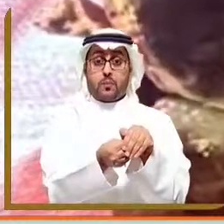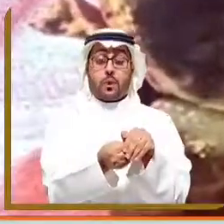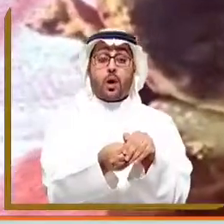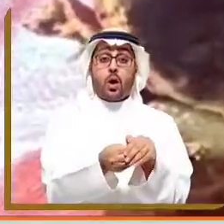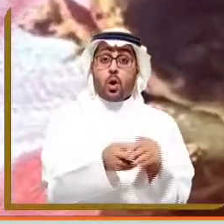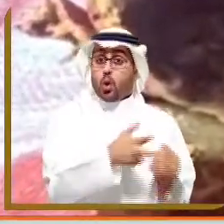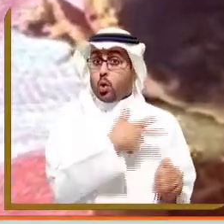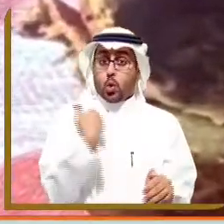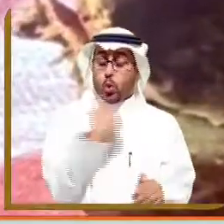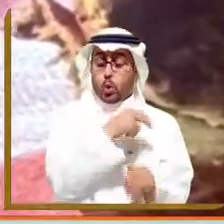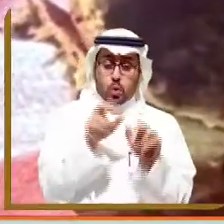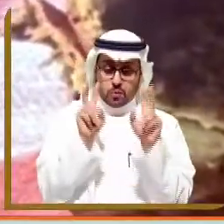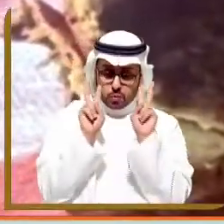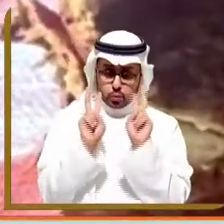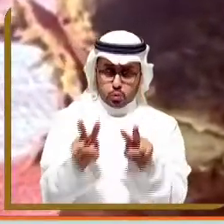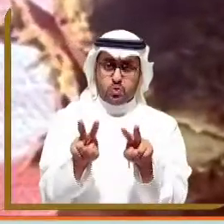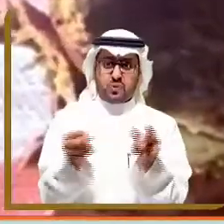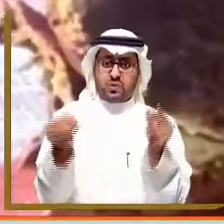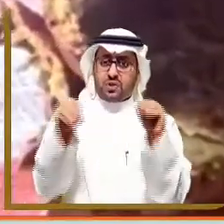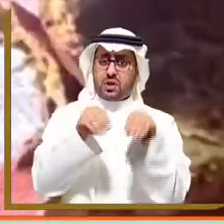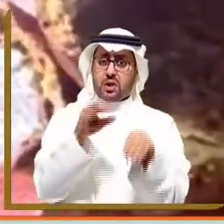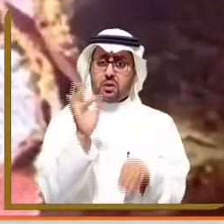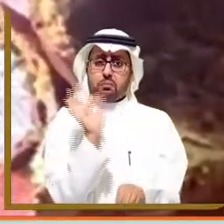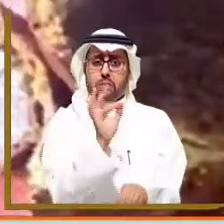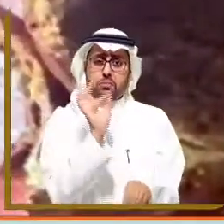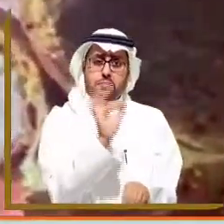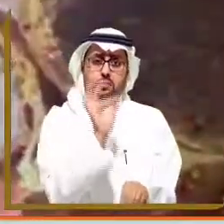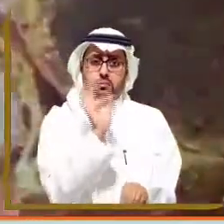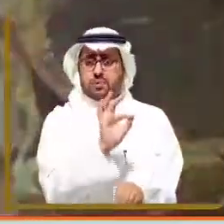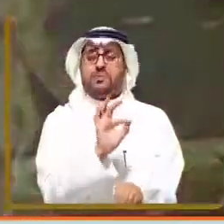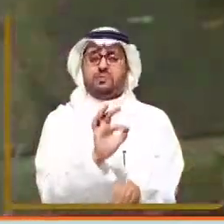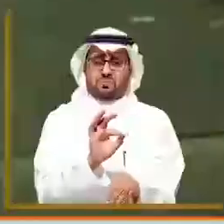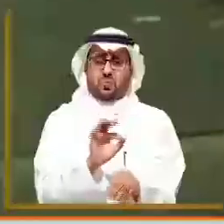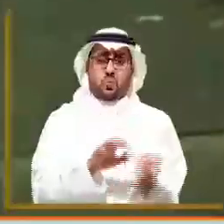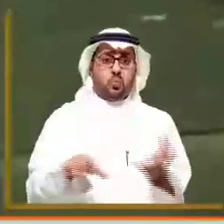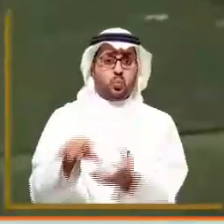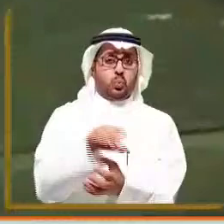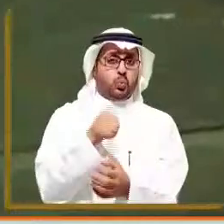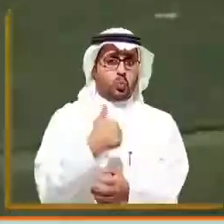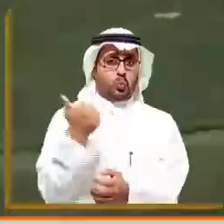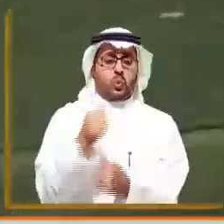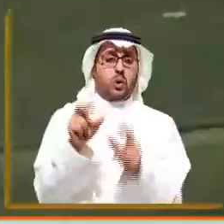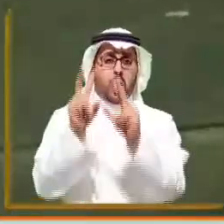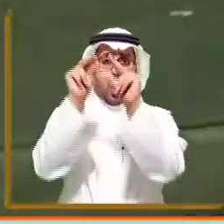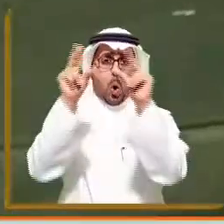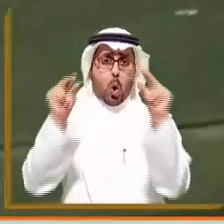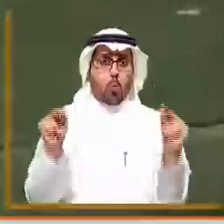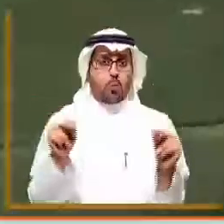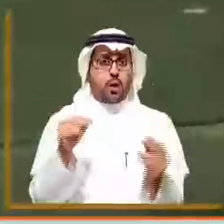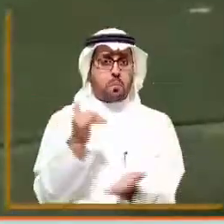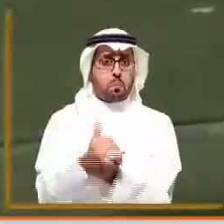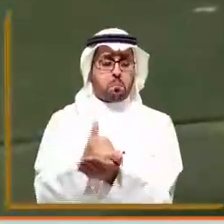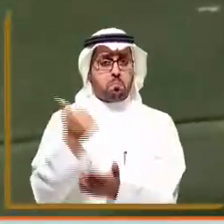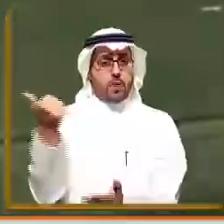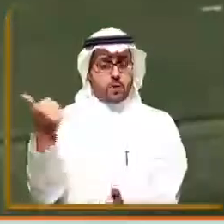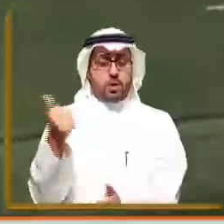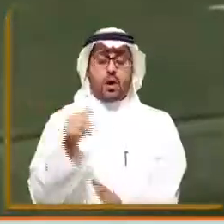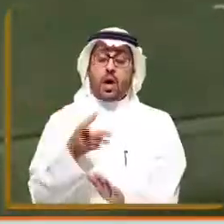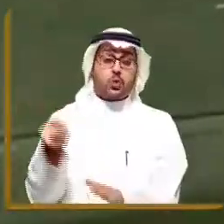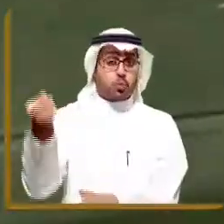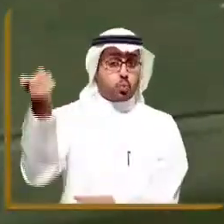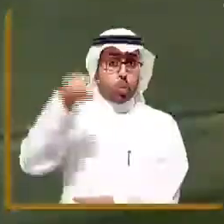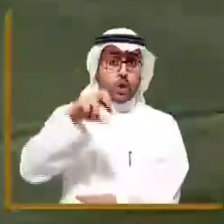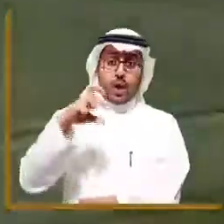الجهات المعنية في المملكة تزايد استهدافها من قبل مهرب المخدرات التي مصدرها الجمهورية